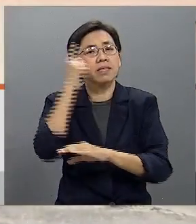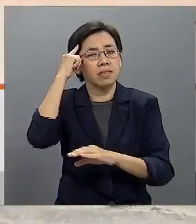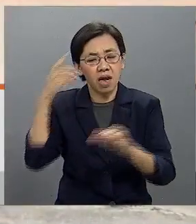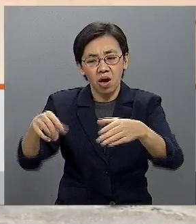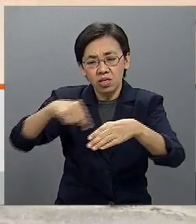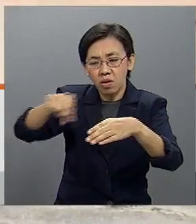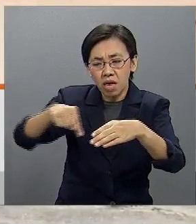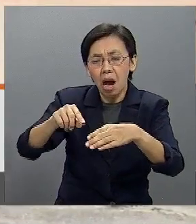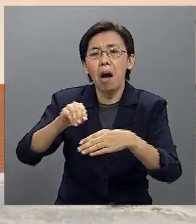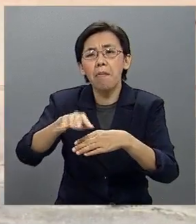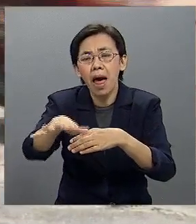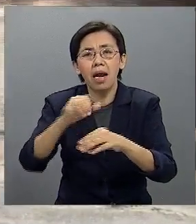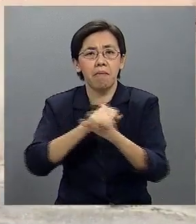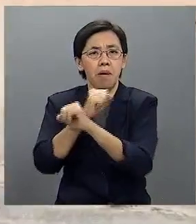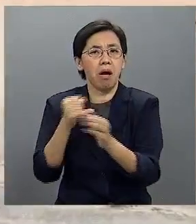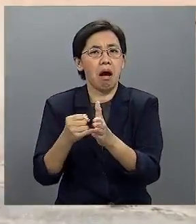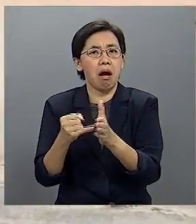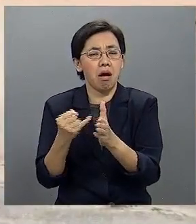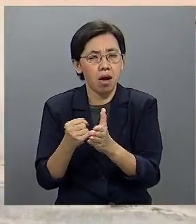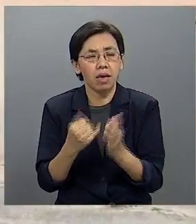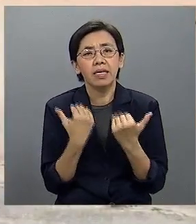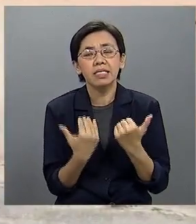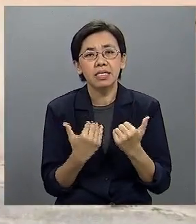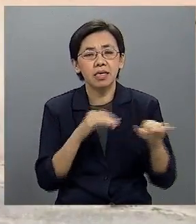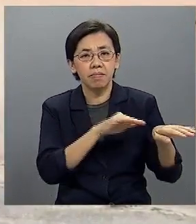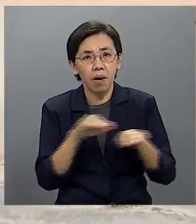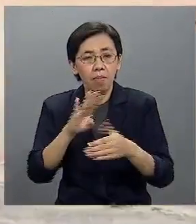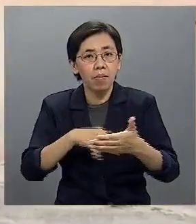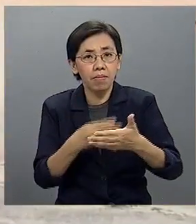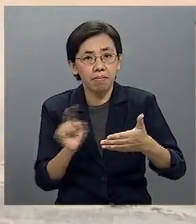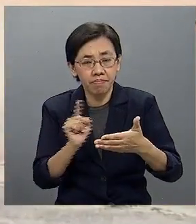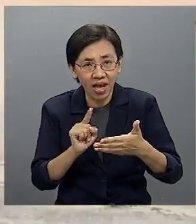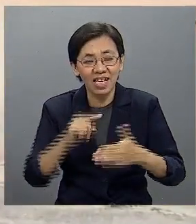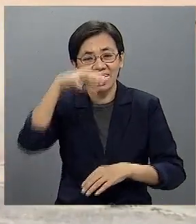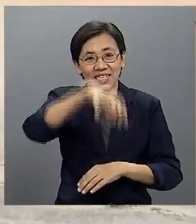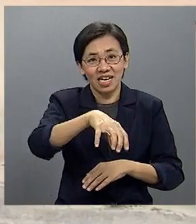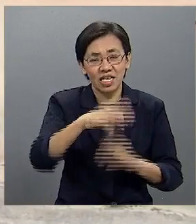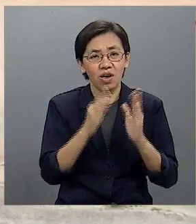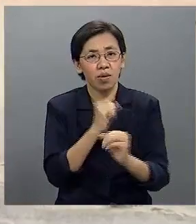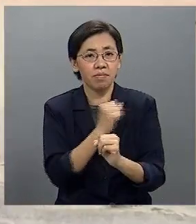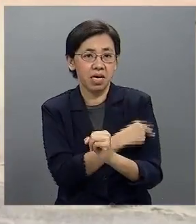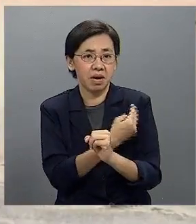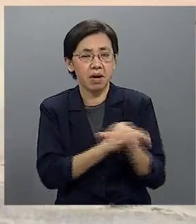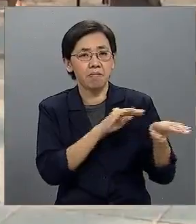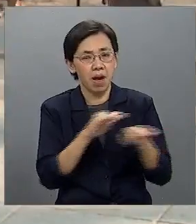ายขึ้นระหว่างนี้จึงจำเป็นจะต้องเตรียมทั้งในเรื่องของสถานที่แล้วก็บุคลากรให้พร้อมมากที่สุดค่ะ